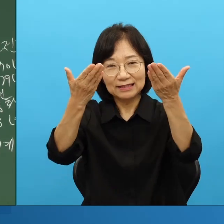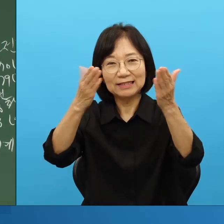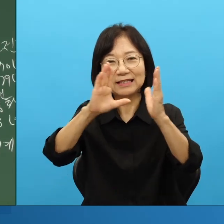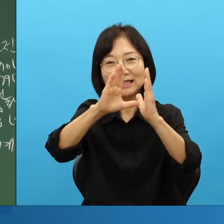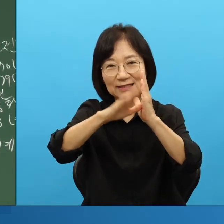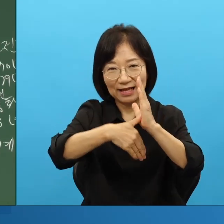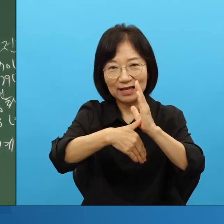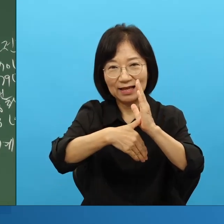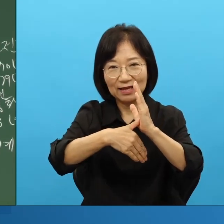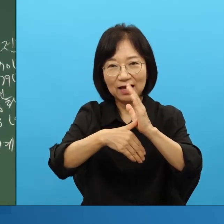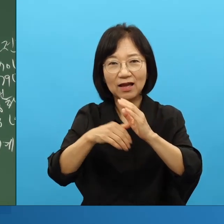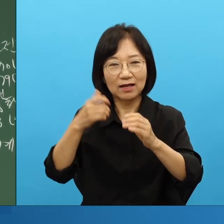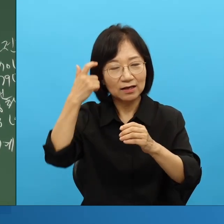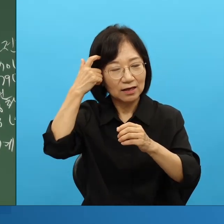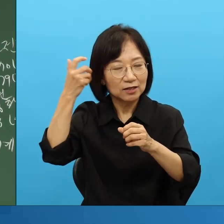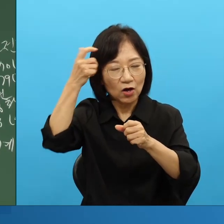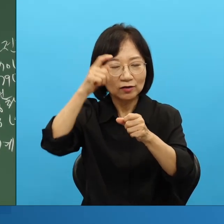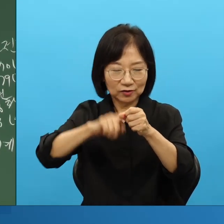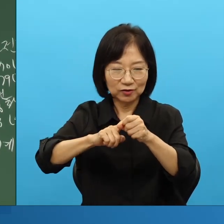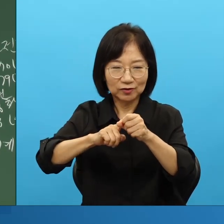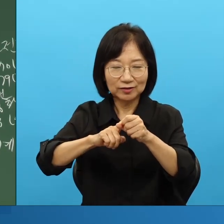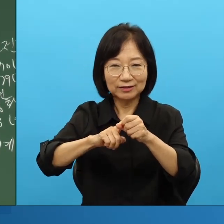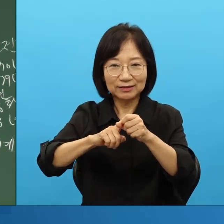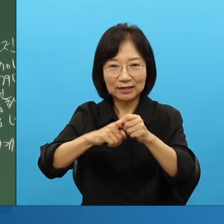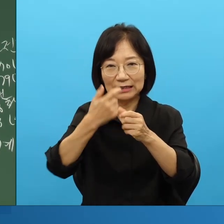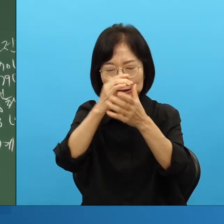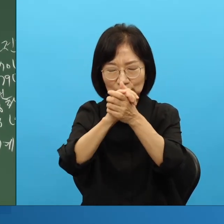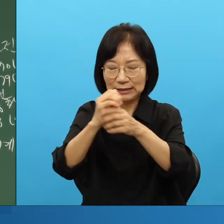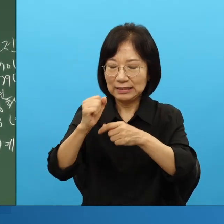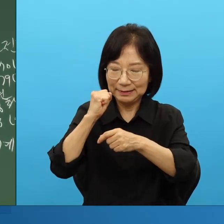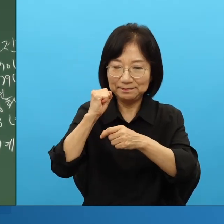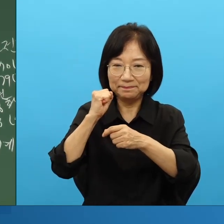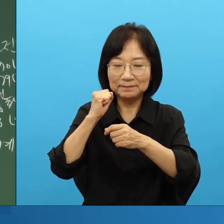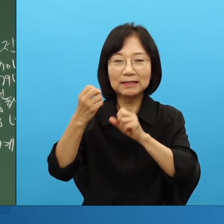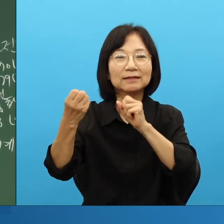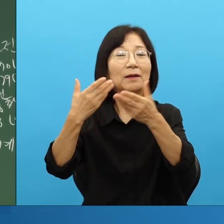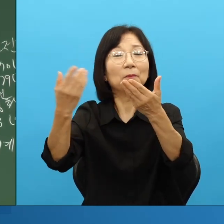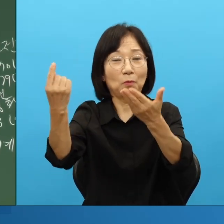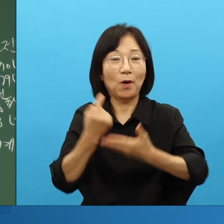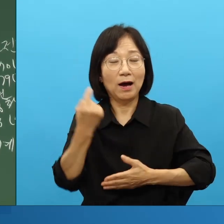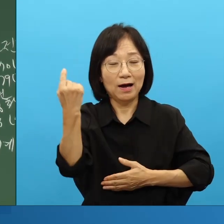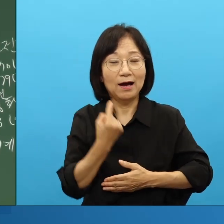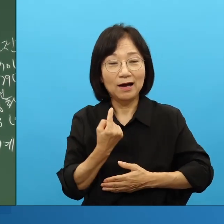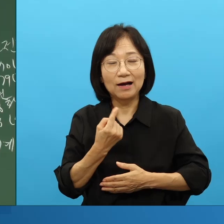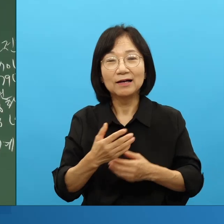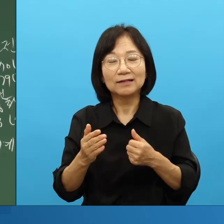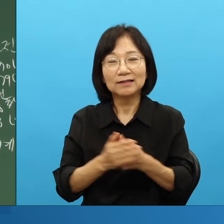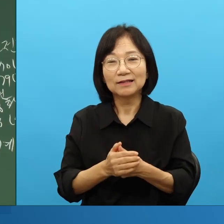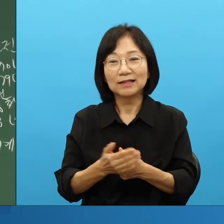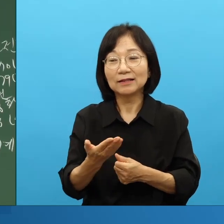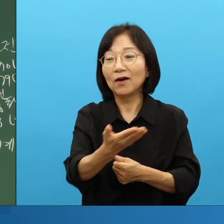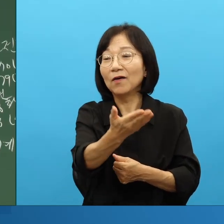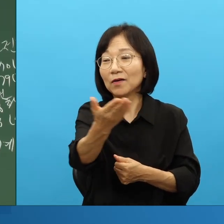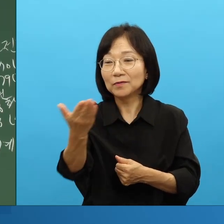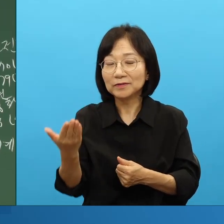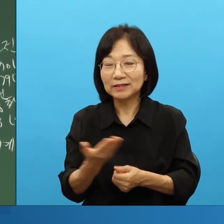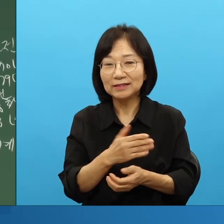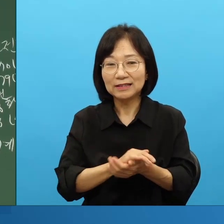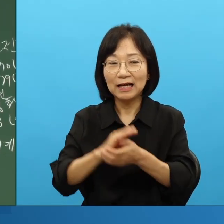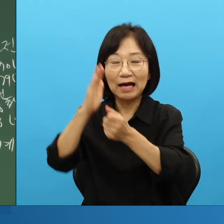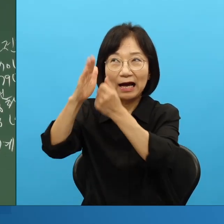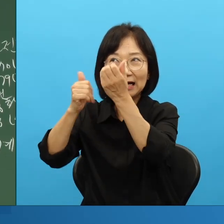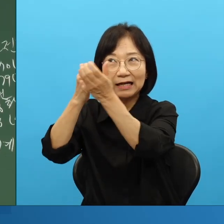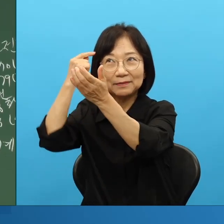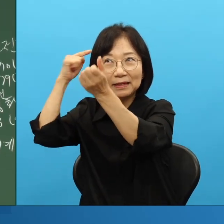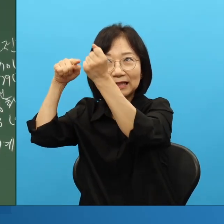现在建礼拜的这个时间正在发生这些事情。 그래서 예배가 중요합니다. 所以礼拜重要。 남은 시간에도 여러분의 간절한 하나님의 뜻을 찾는